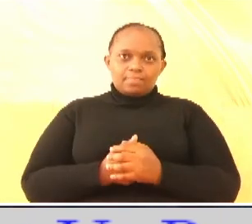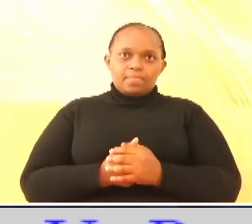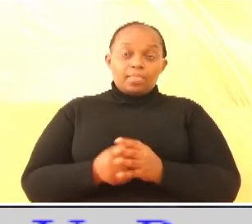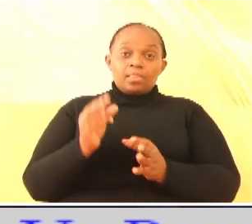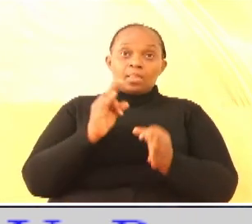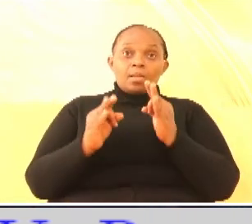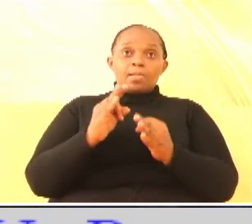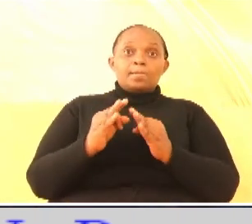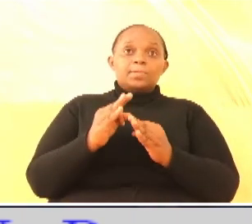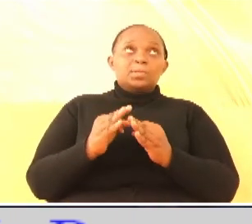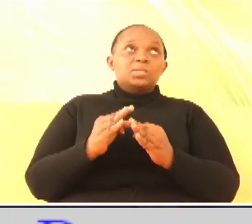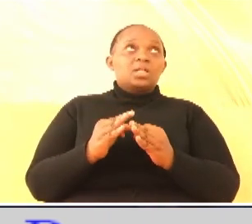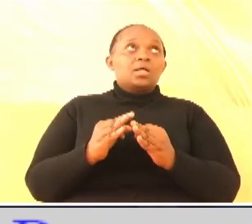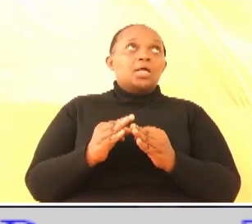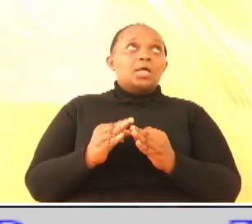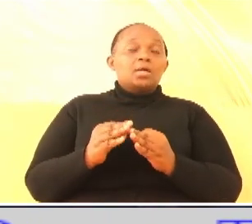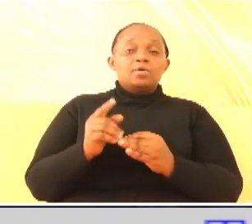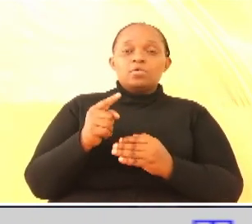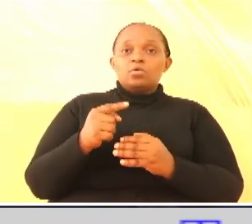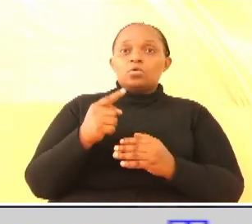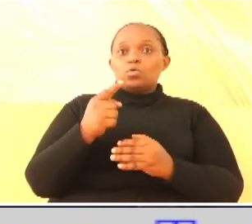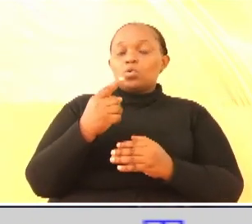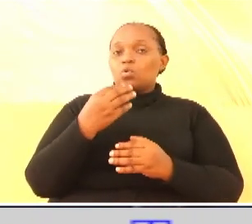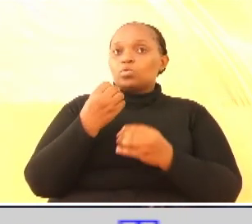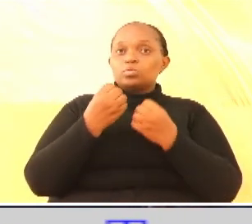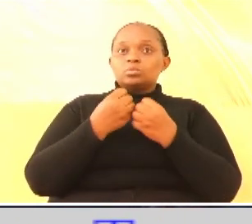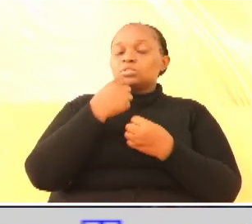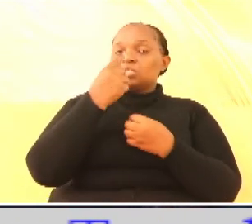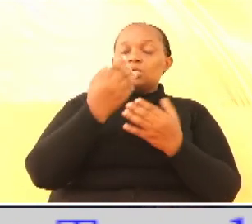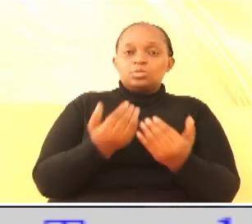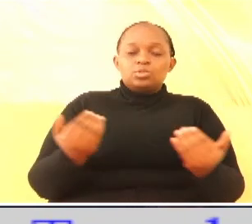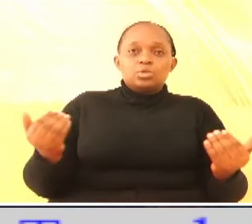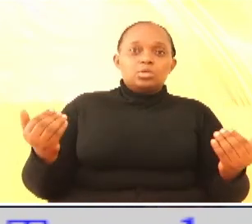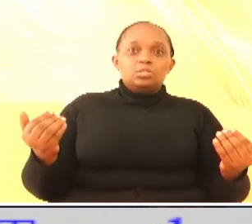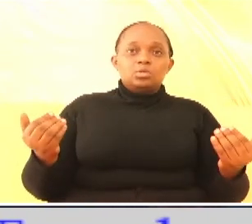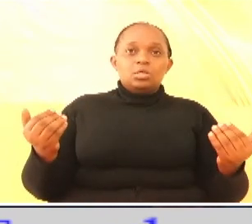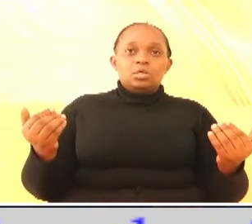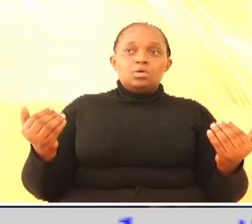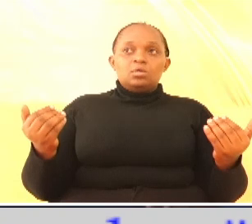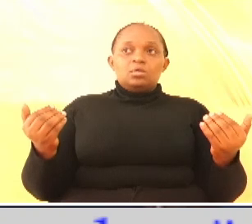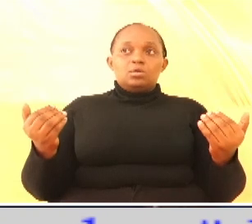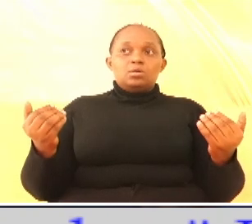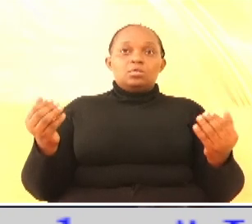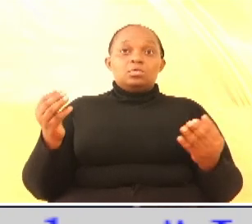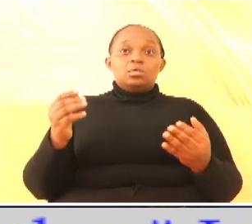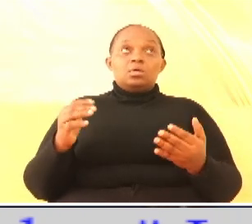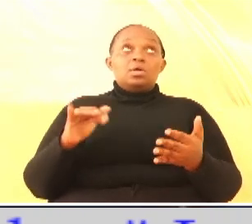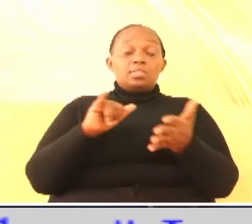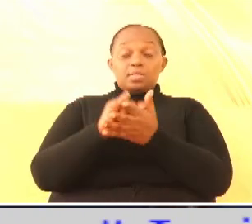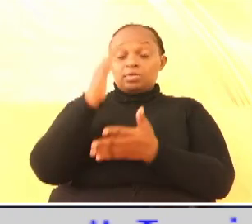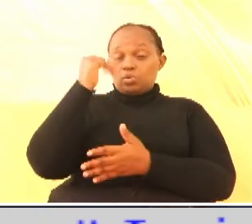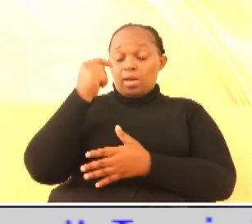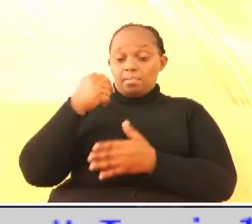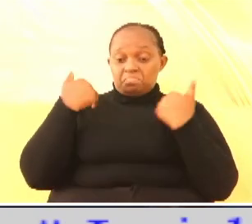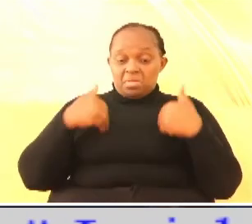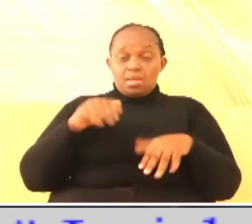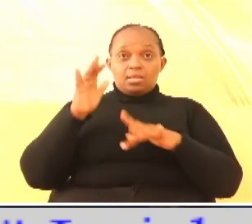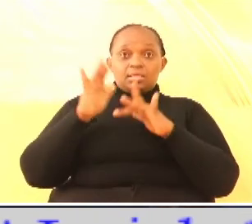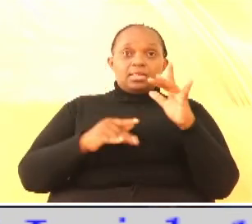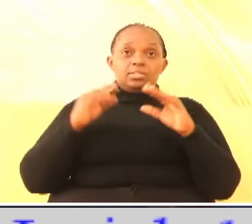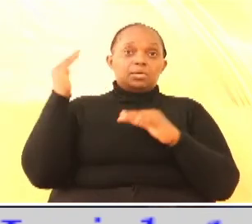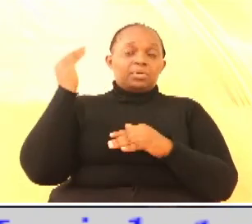Ukiambia mtoto ya kwamba Mungu ni moto unamalizana, atarudi hiyo Sunday school. Hata kuja, hata mimi siwezi kuja. Gehere,